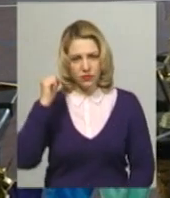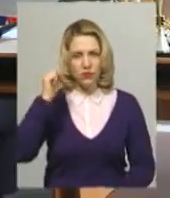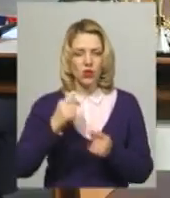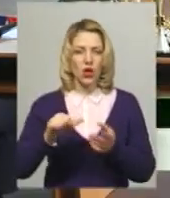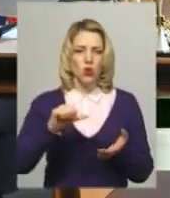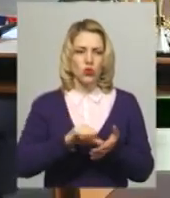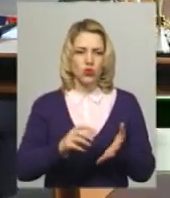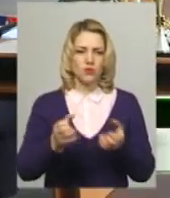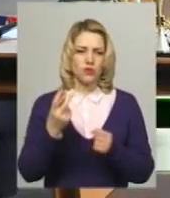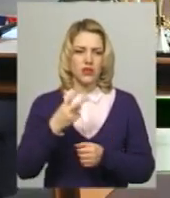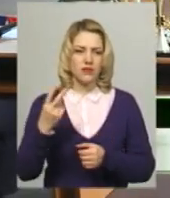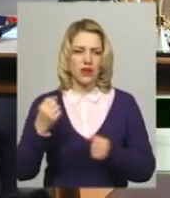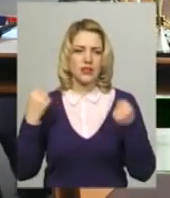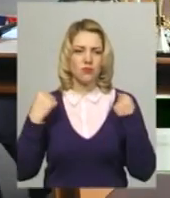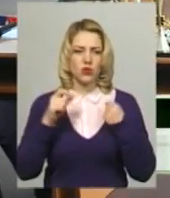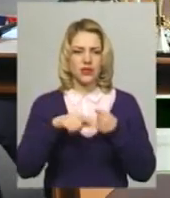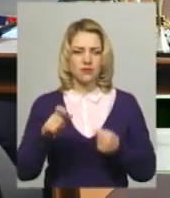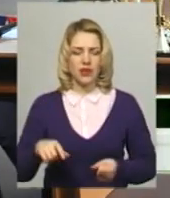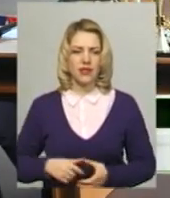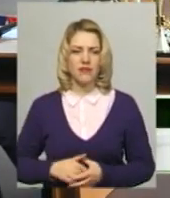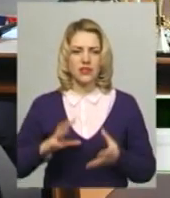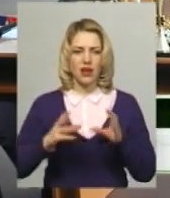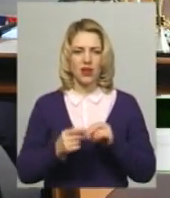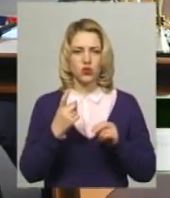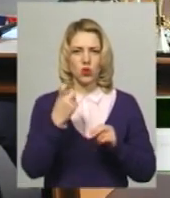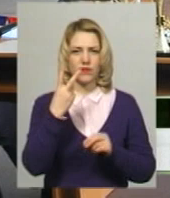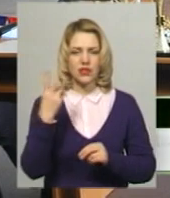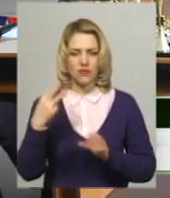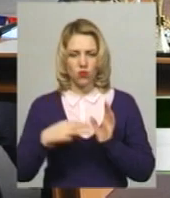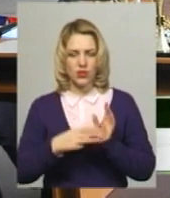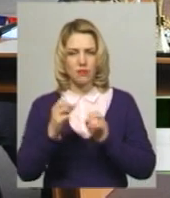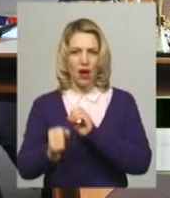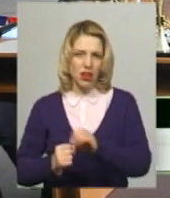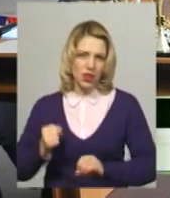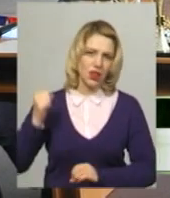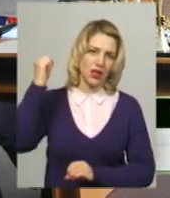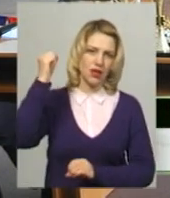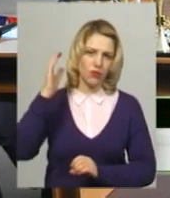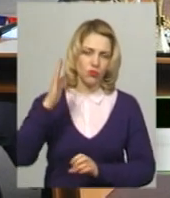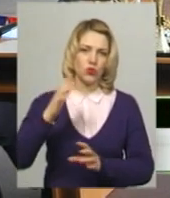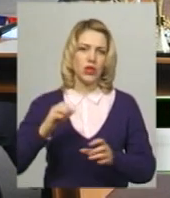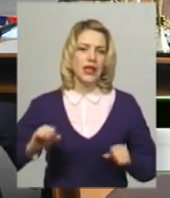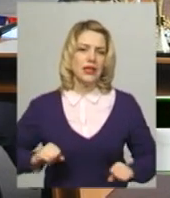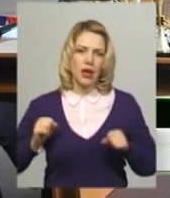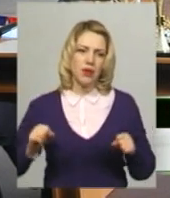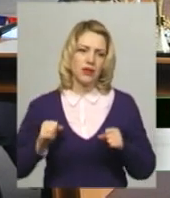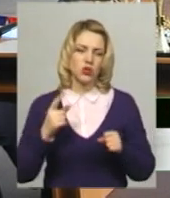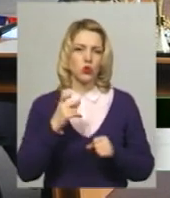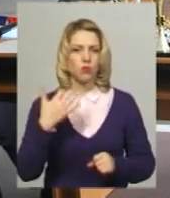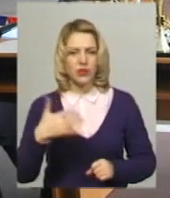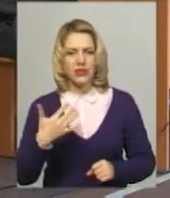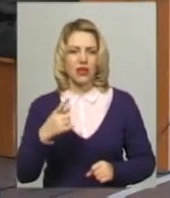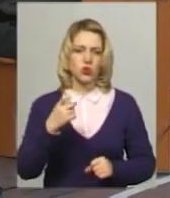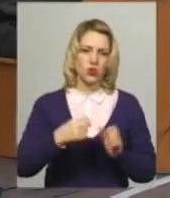спортсмени. Зараз толкнув 80 разів. А на ривкові намагатимось більше, там